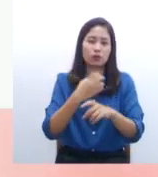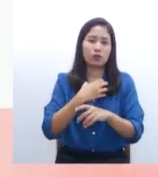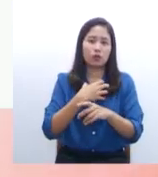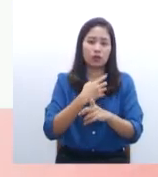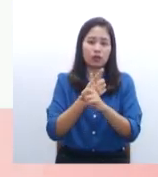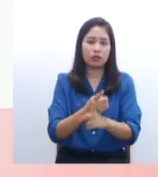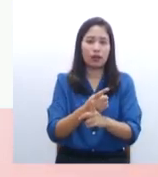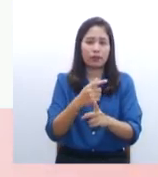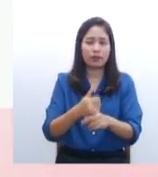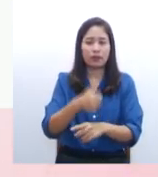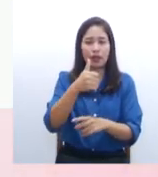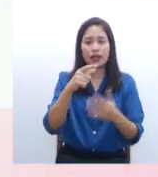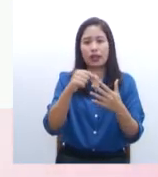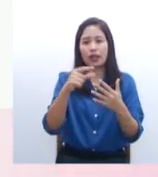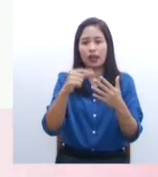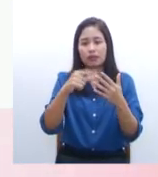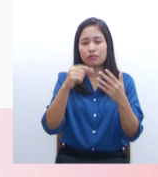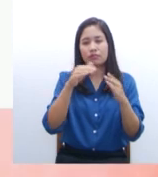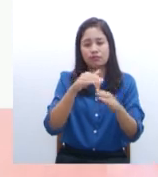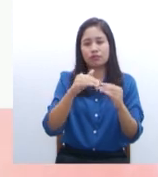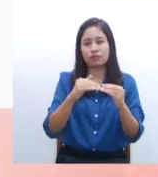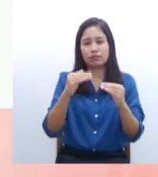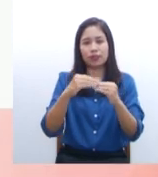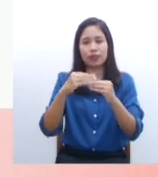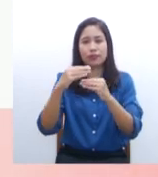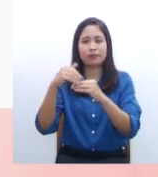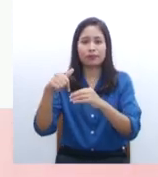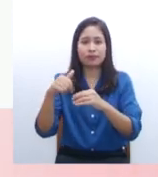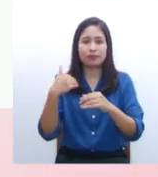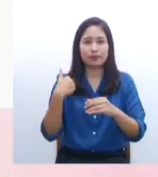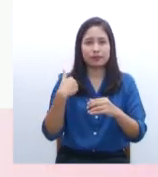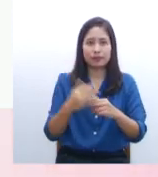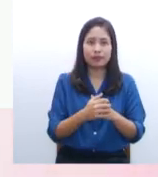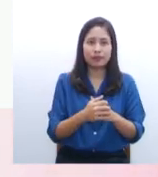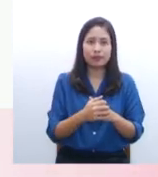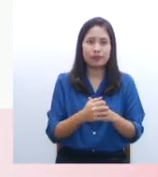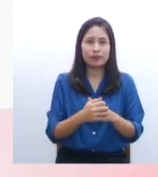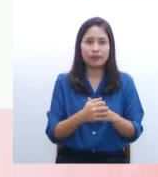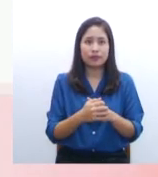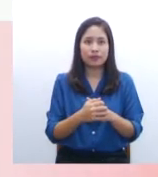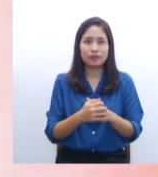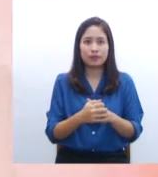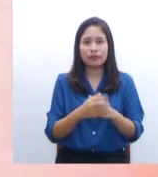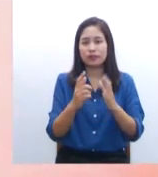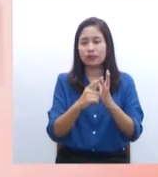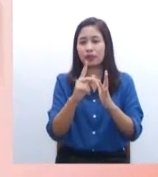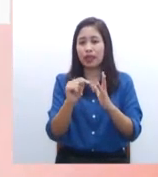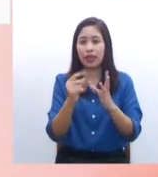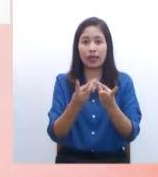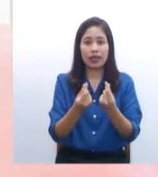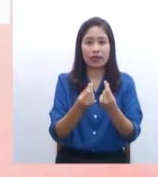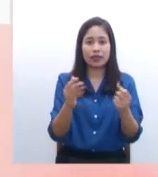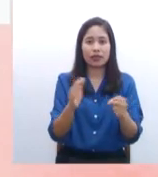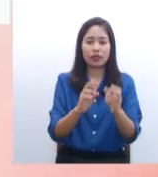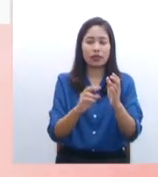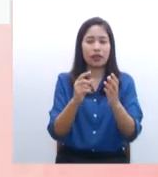ให้ได้คะแนนได้สูงกว่า85คะแนนครับตามที่ปปช.ได้กำหนดไว้นะครับในส่วนต่อไปครับก็เป็นเขตที่ได้คะแนน ITA นะครับสู